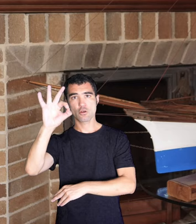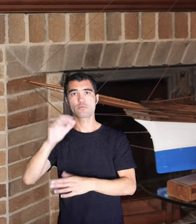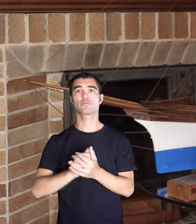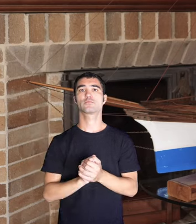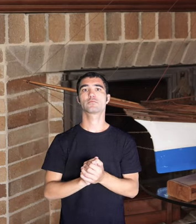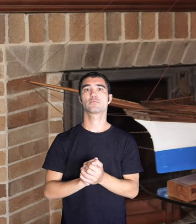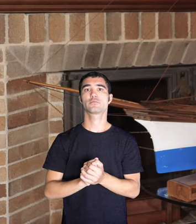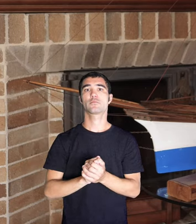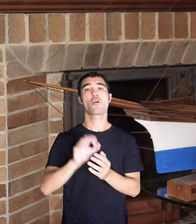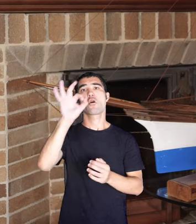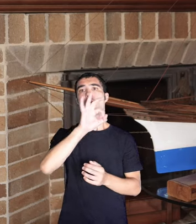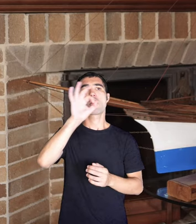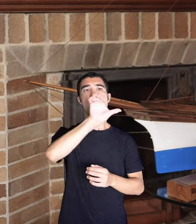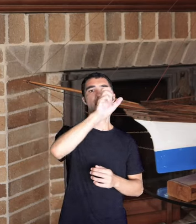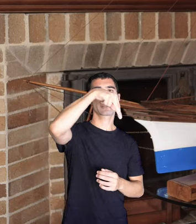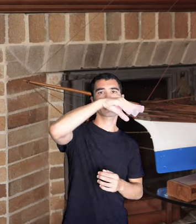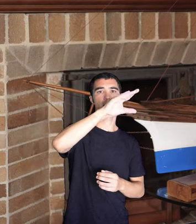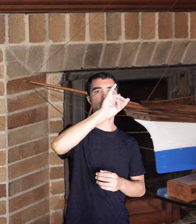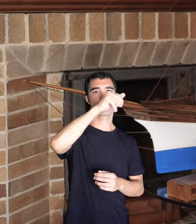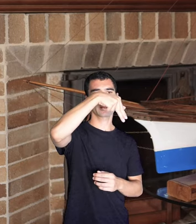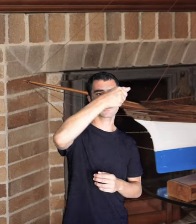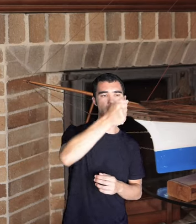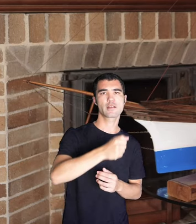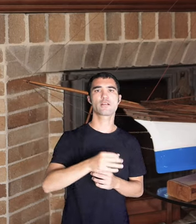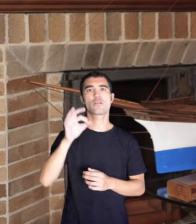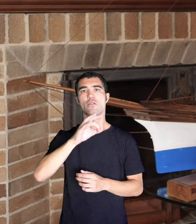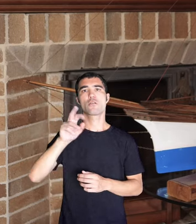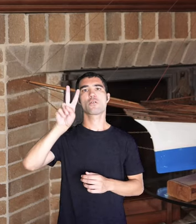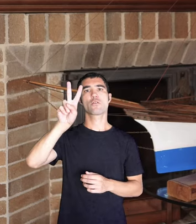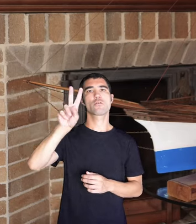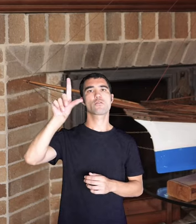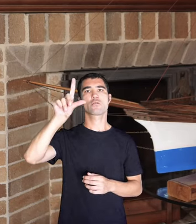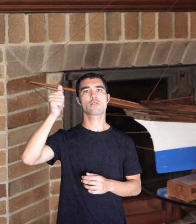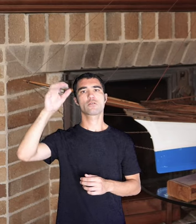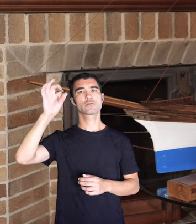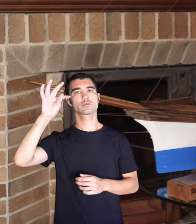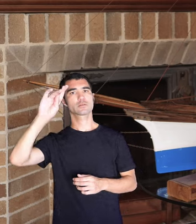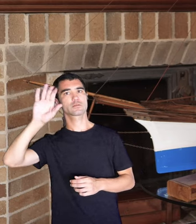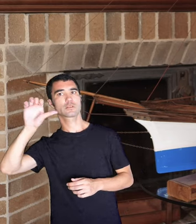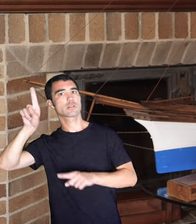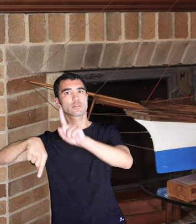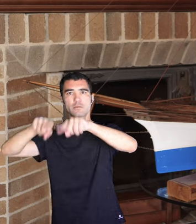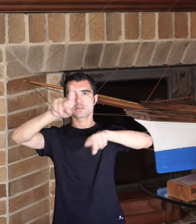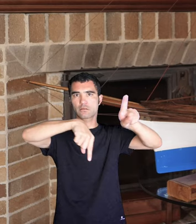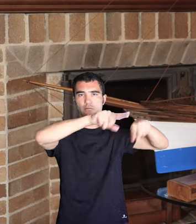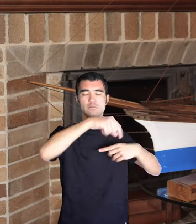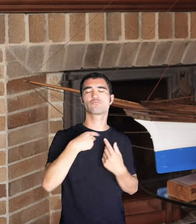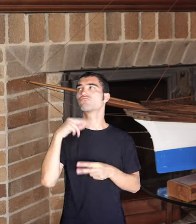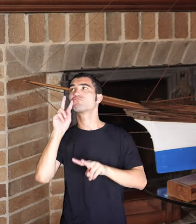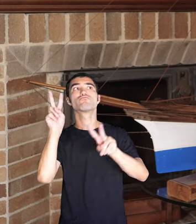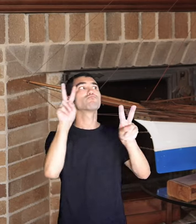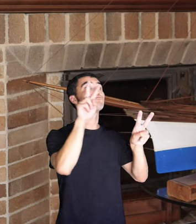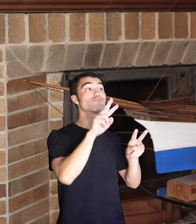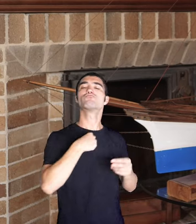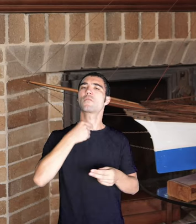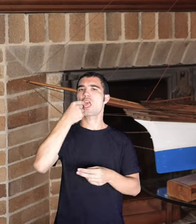molt, o d'usina, o d'uastre, segons quines ocasions. I una